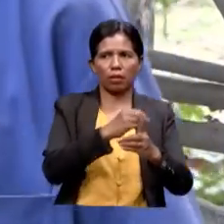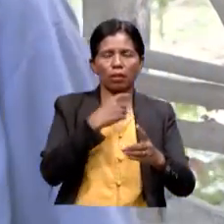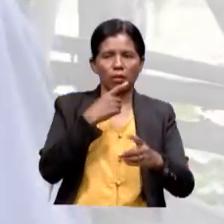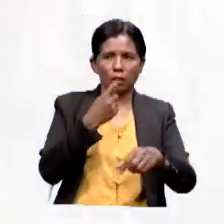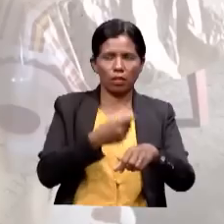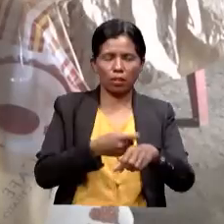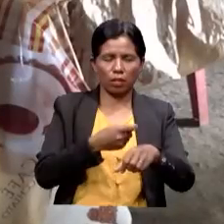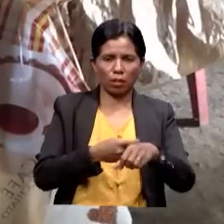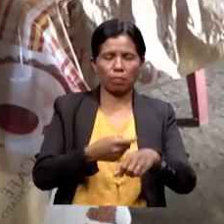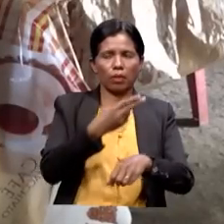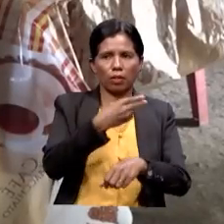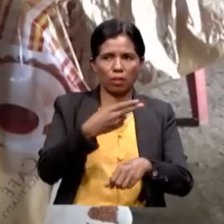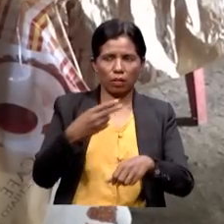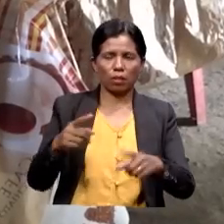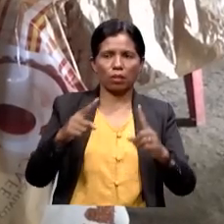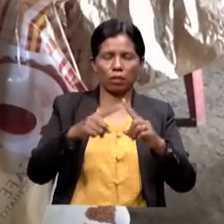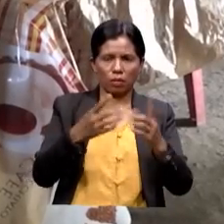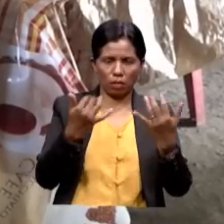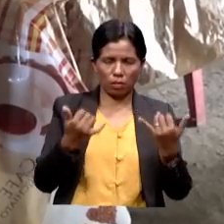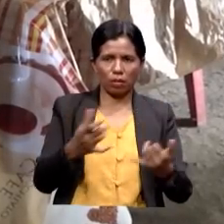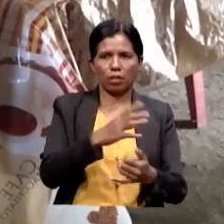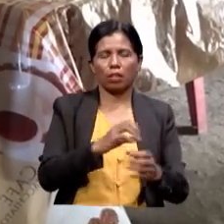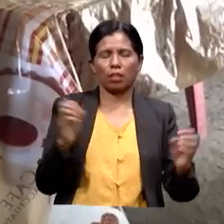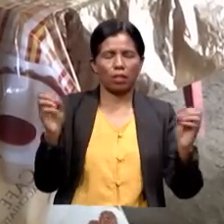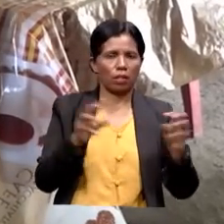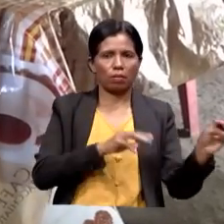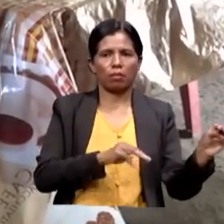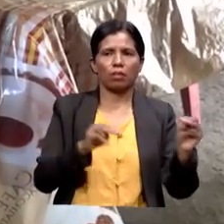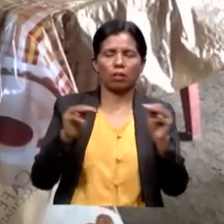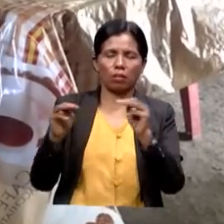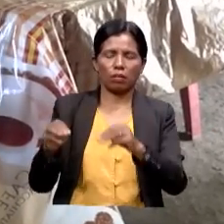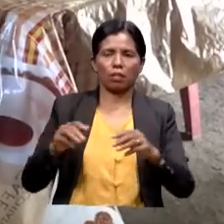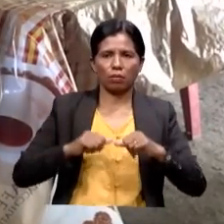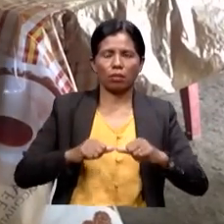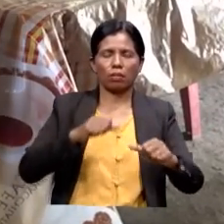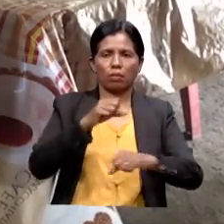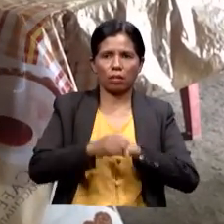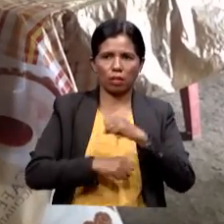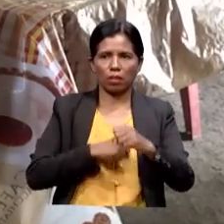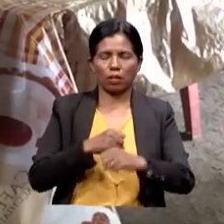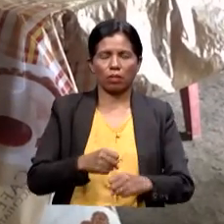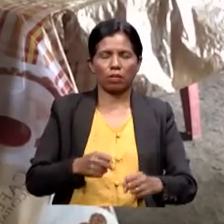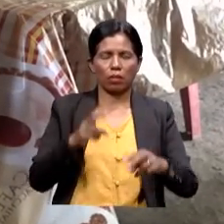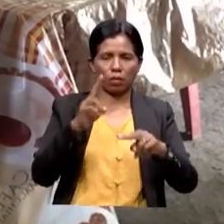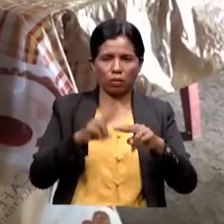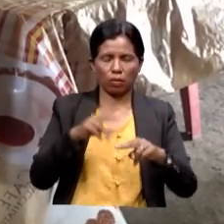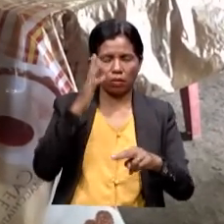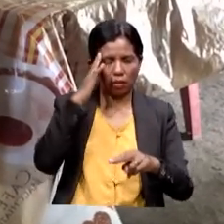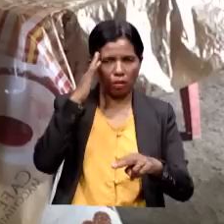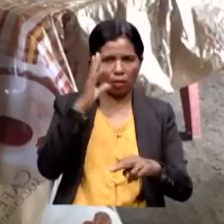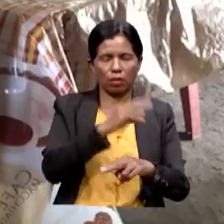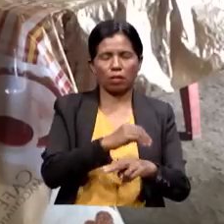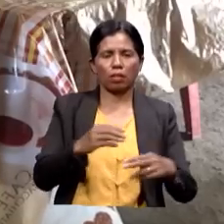tempo okupa saung Indonesia to ukungan. La ia mudasa no continua susar. Ho ditur hanoin,